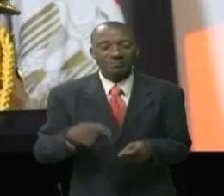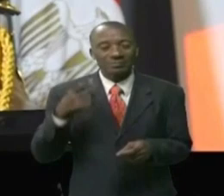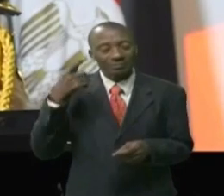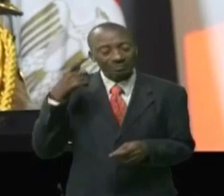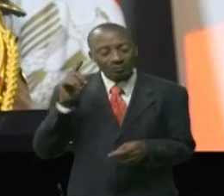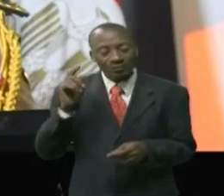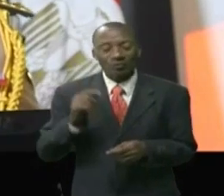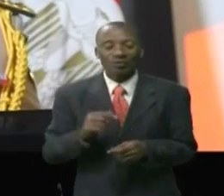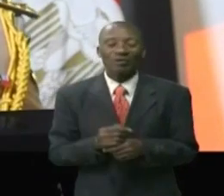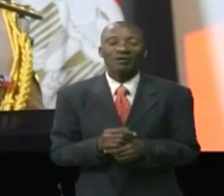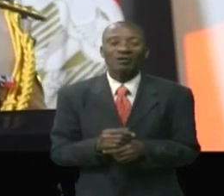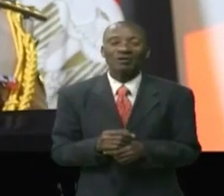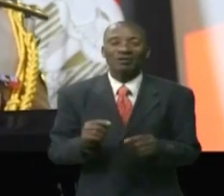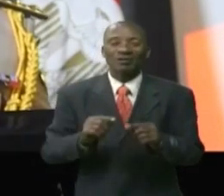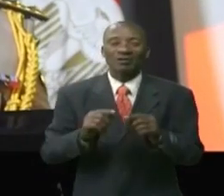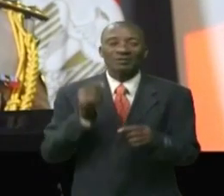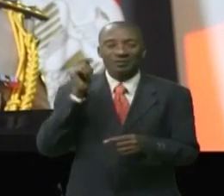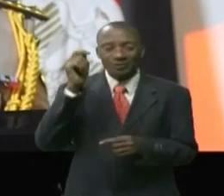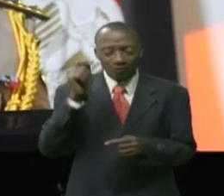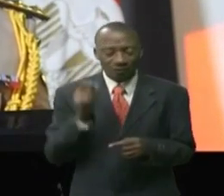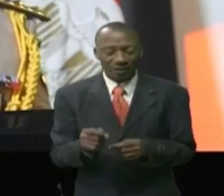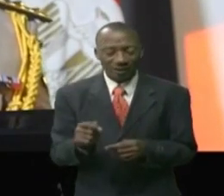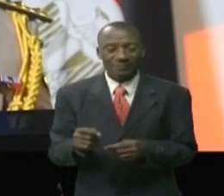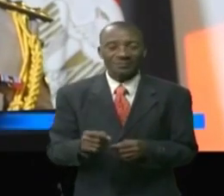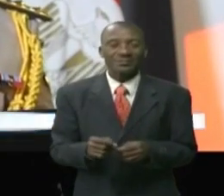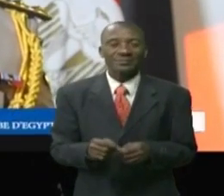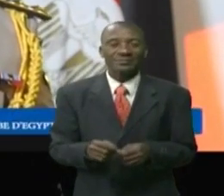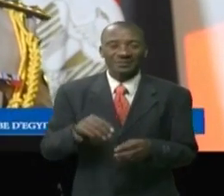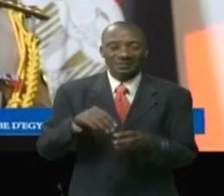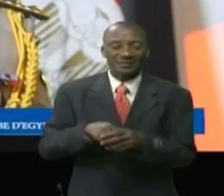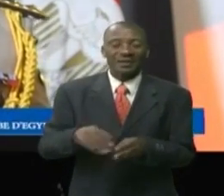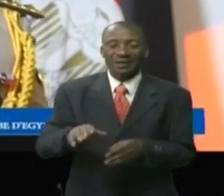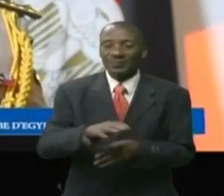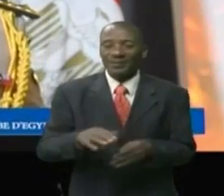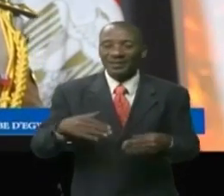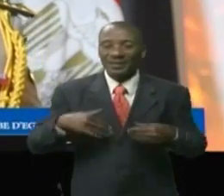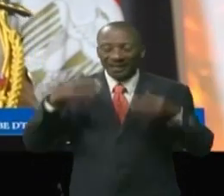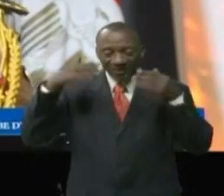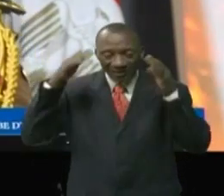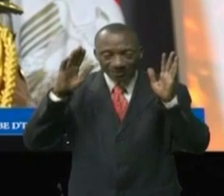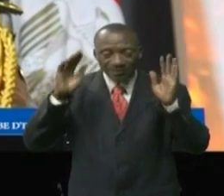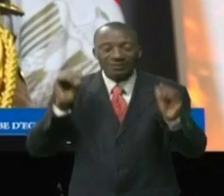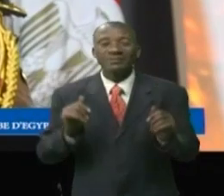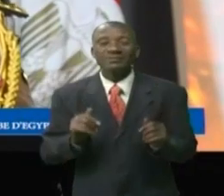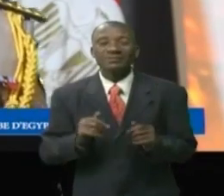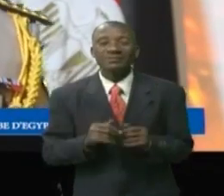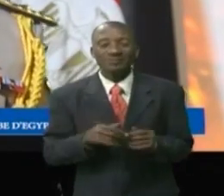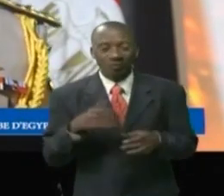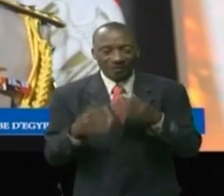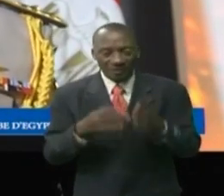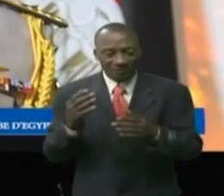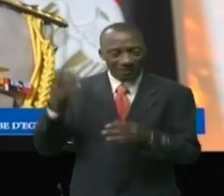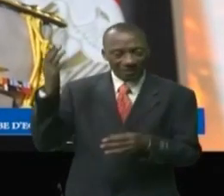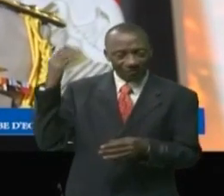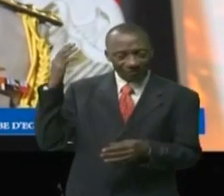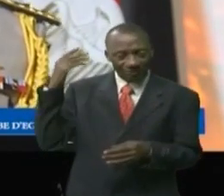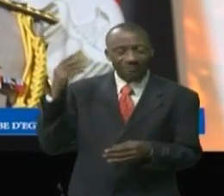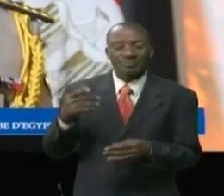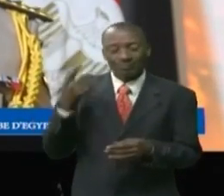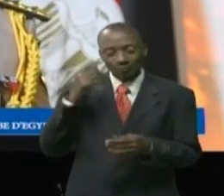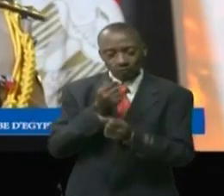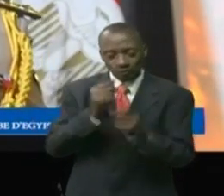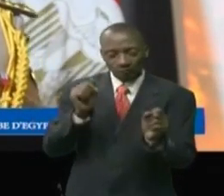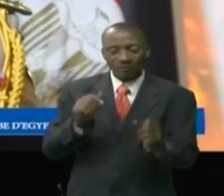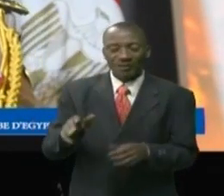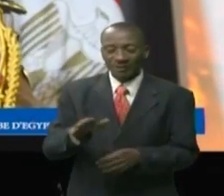quon aux esprit qui la pai il Laé sol pour la construction